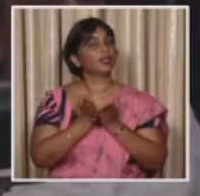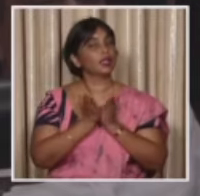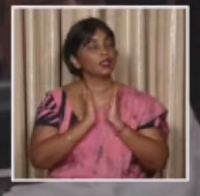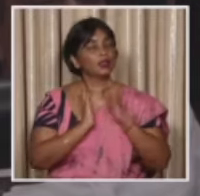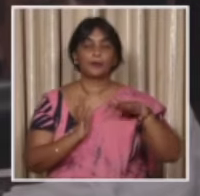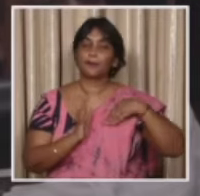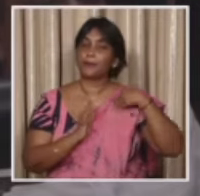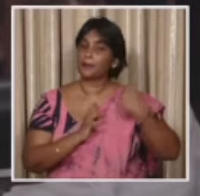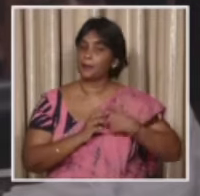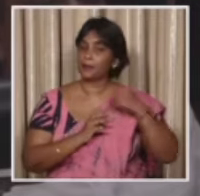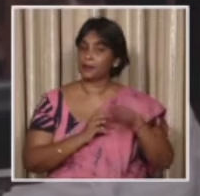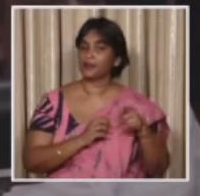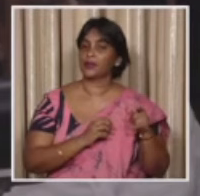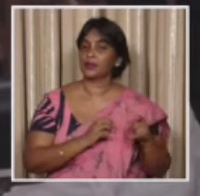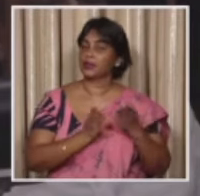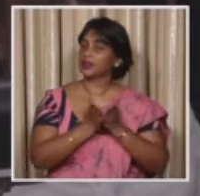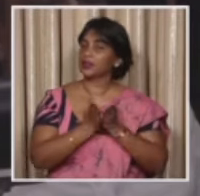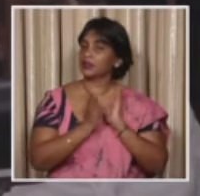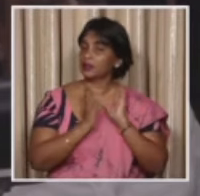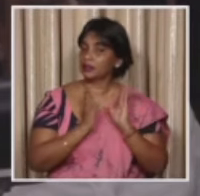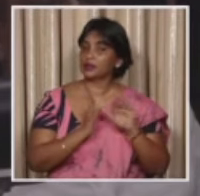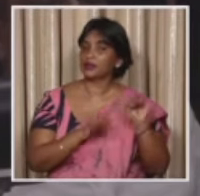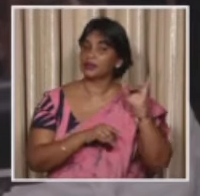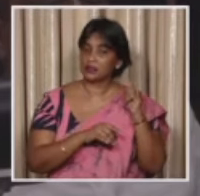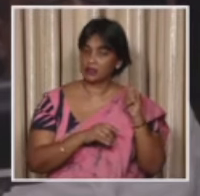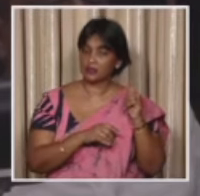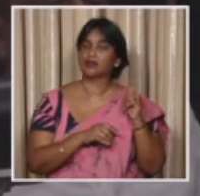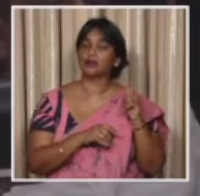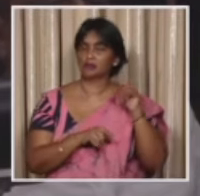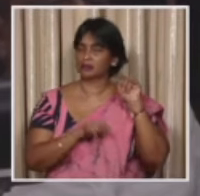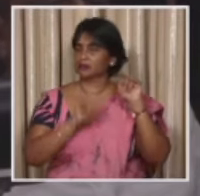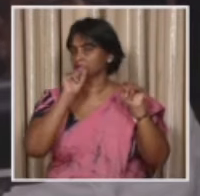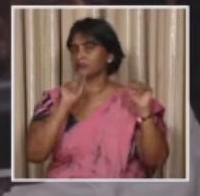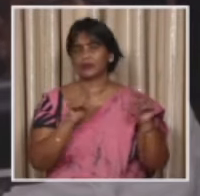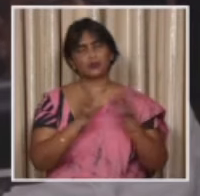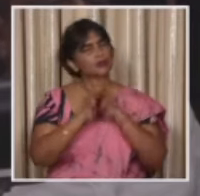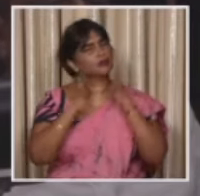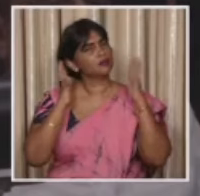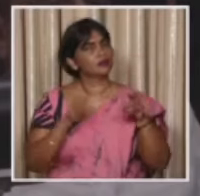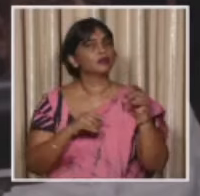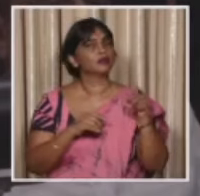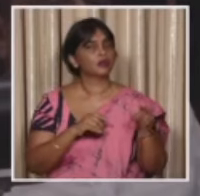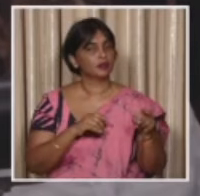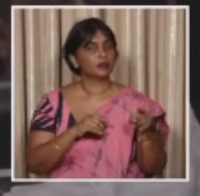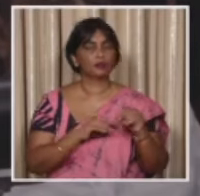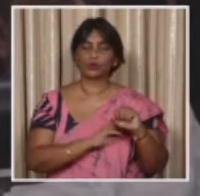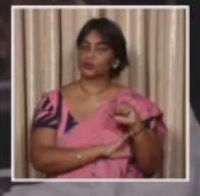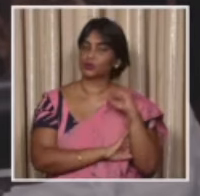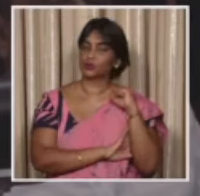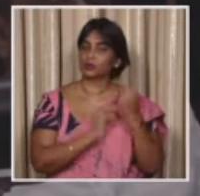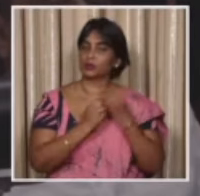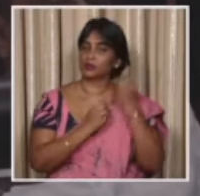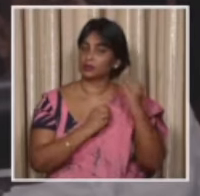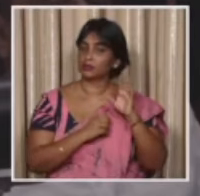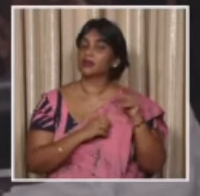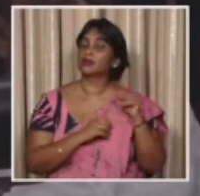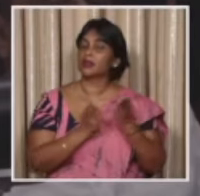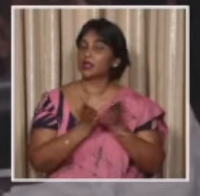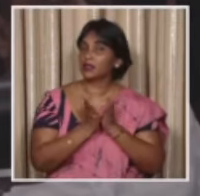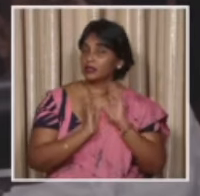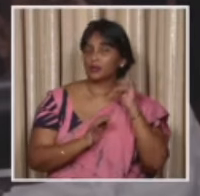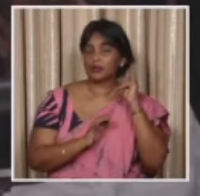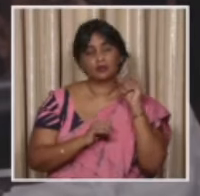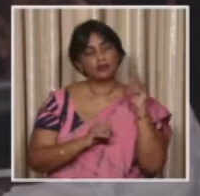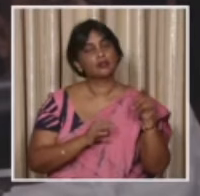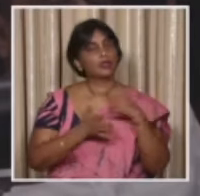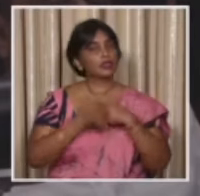ප්‍රධාන වශයෙන් ඉන්දියාවේ සමහර දේවල් වලට විශාල වශයෙන් ශක්තිය ලබා දෙන, එහෙම නැත්නම් ඉන්දියාවේ